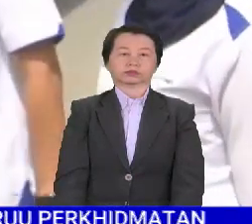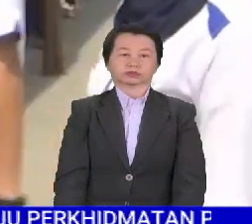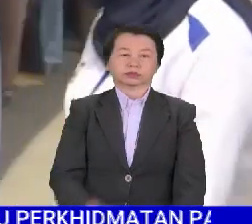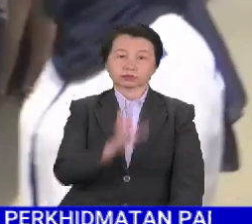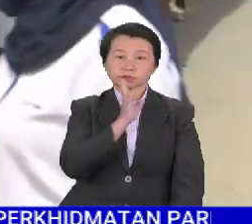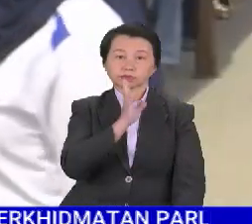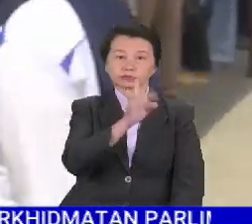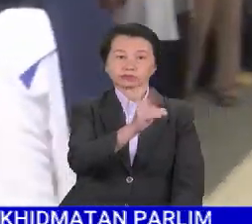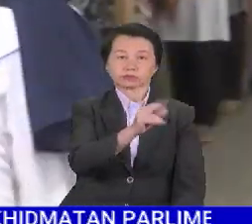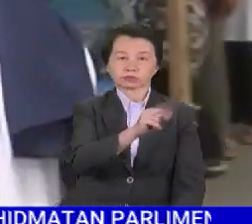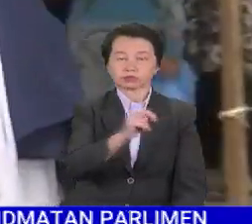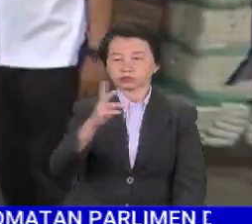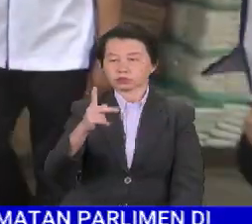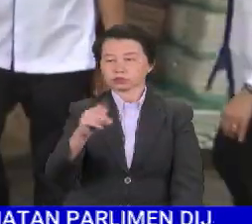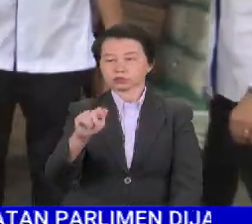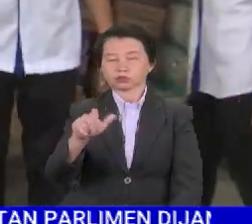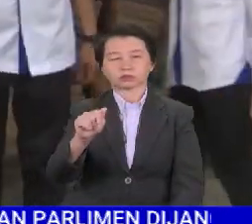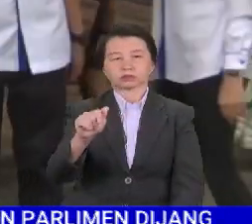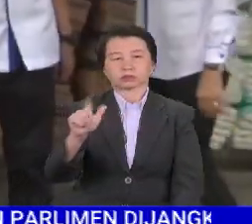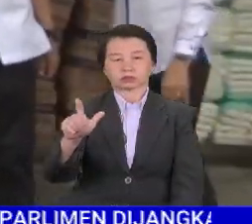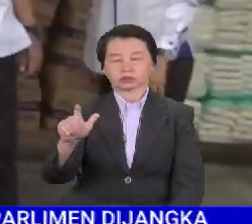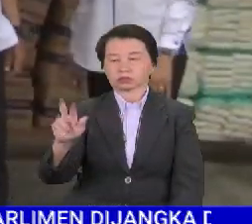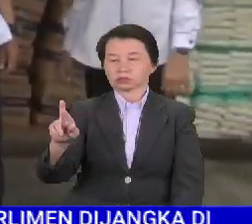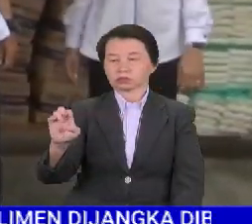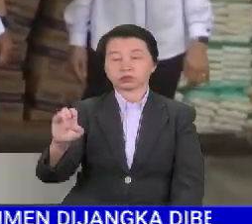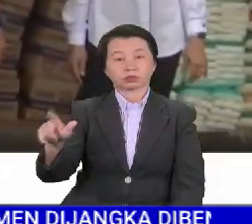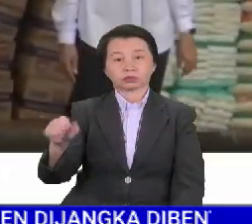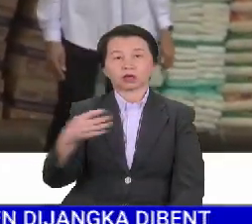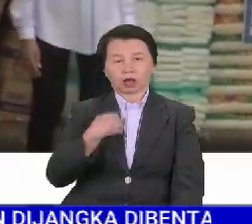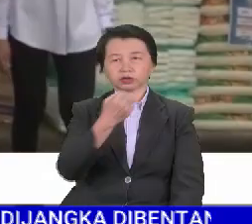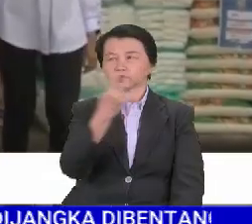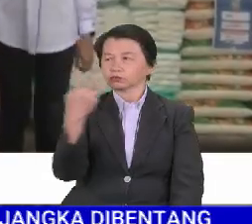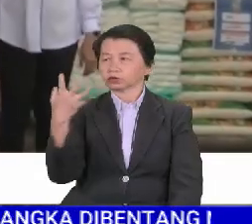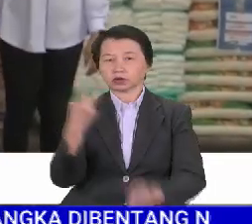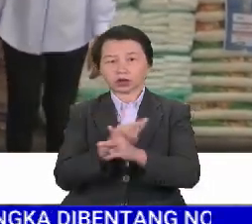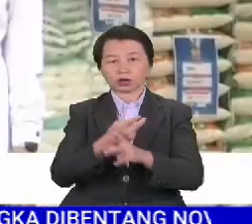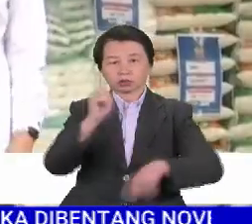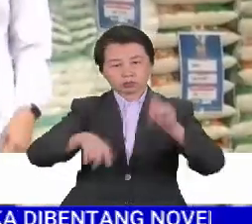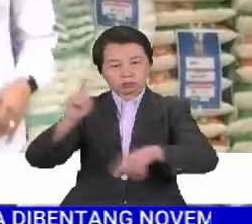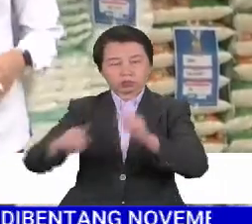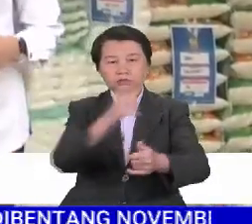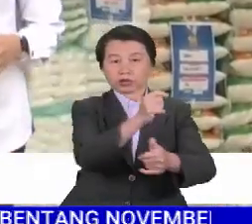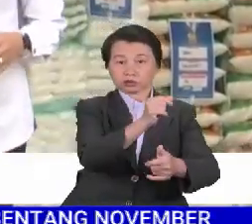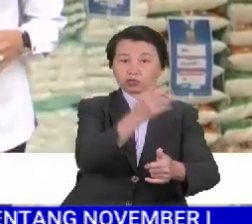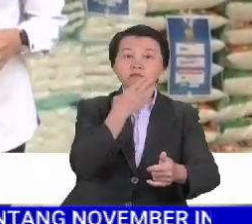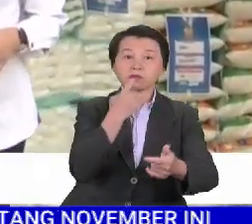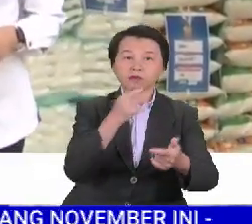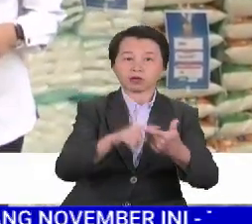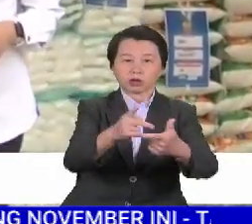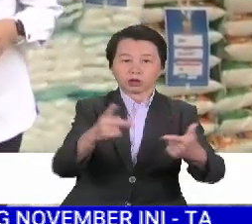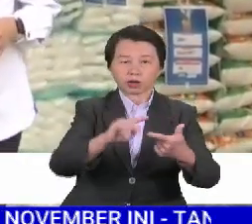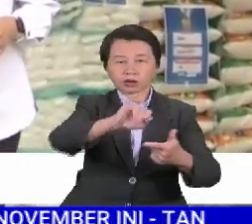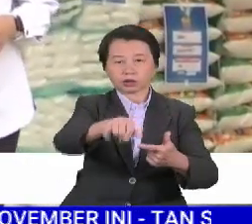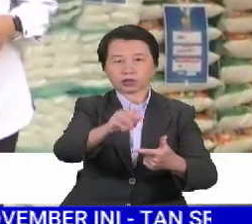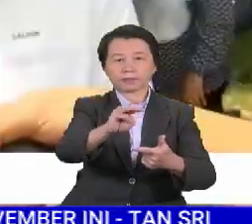Katanya di Dun Kuala Rajang sendiri, program itu sudah diadakan beberapa kali di lokasi-lokasi berbeza seperti di Tanjung Manis dan di kawasan Suso